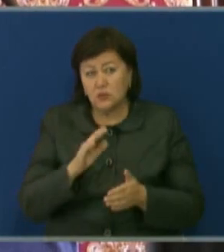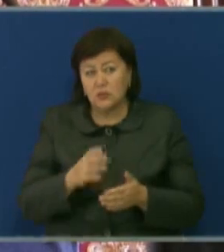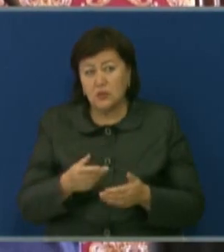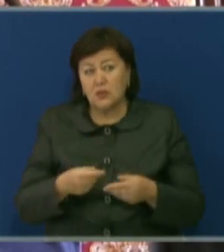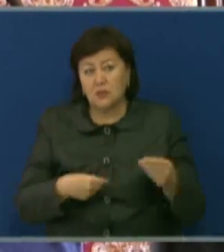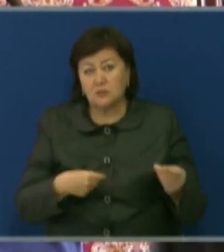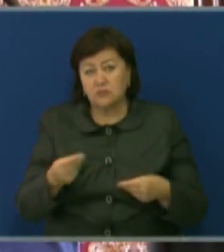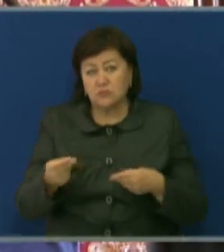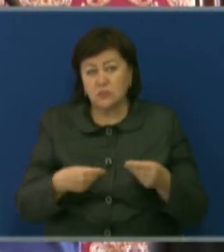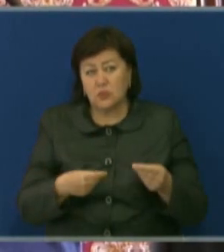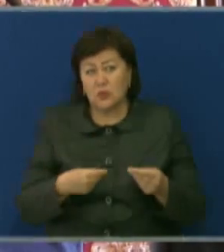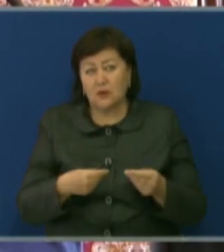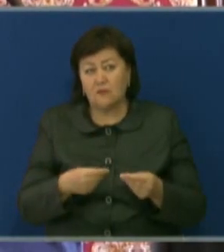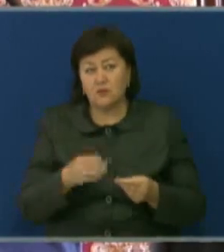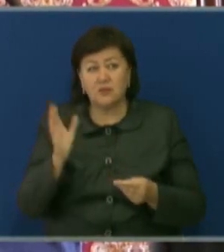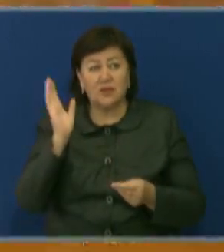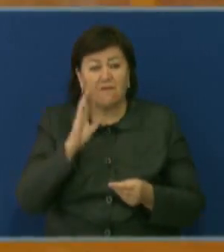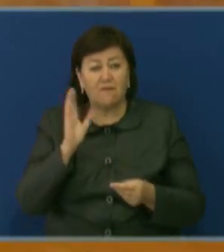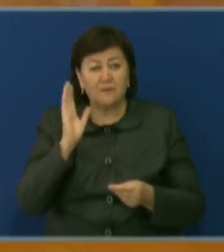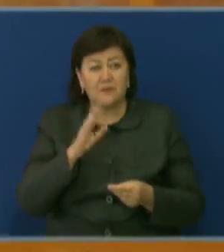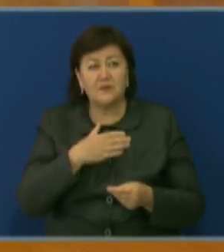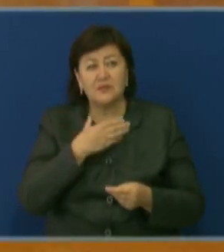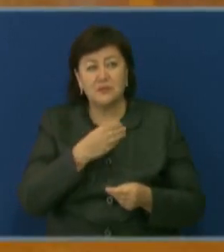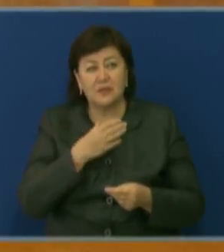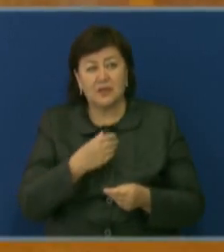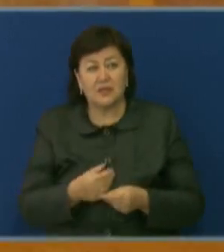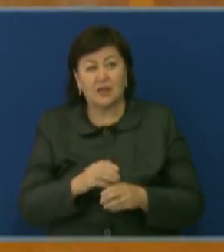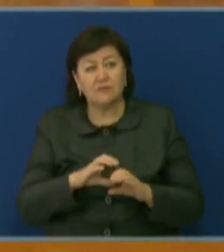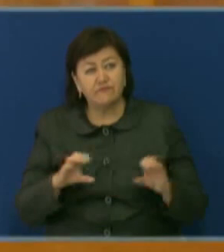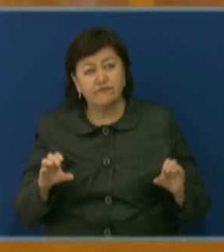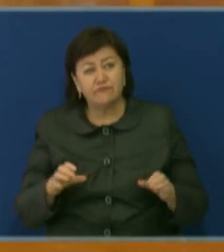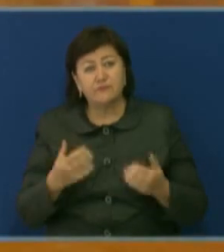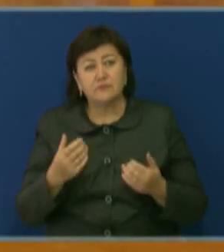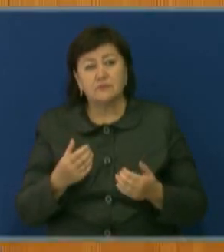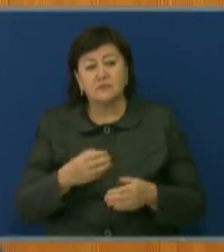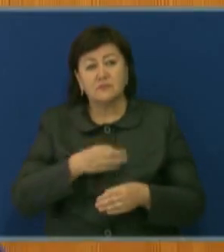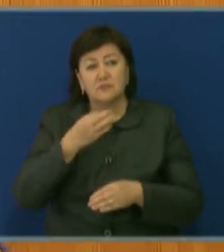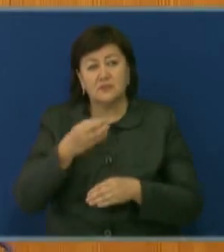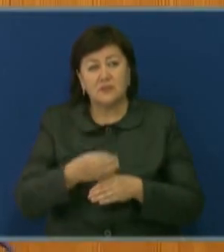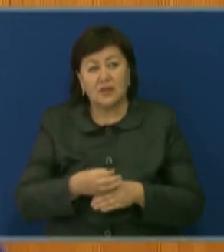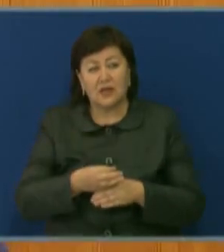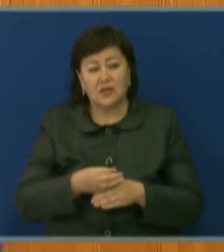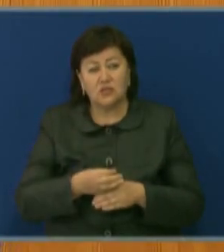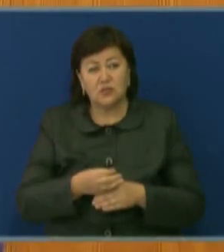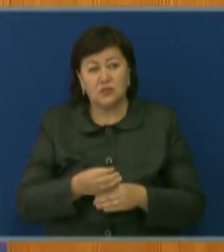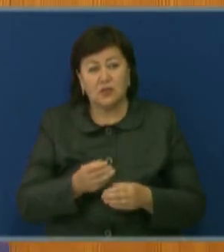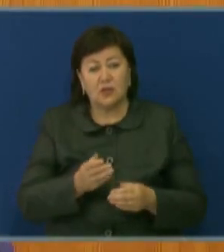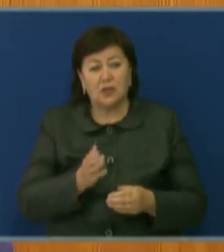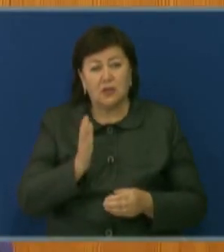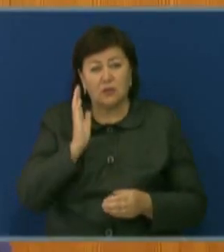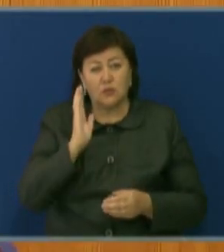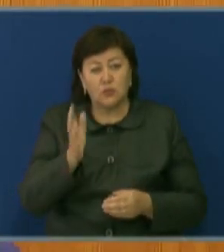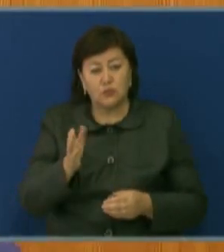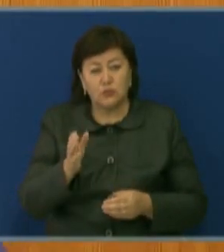руководства КГП Семьи Водоканал. А вот отчет заместителя руководителя отдела образования о подготовке к предстоящему